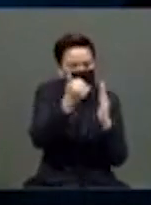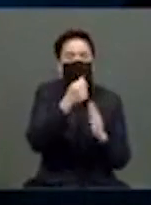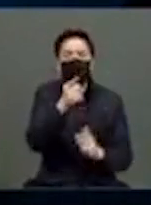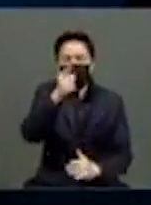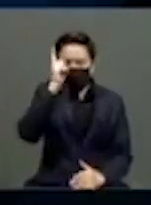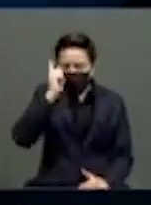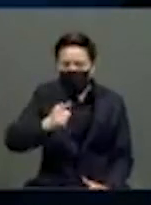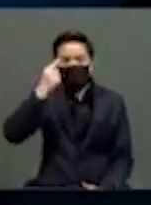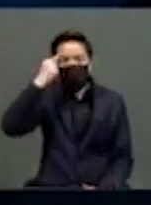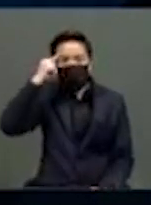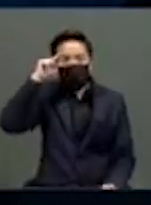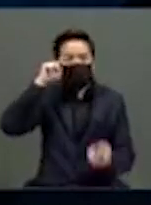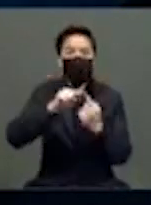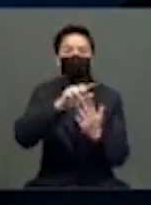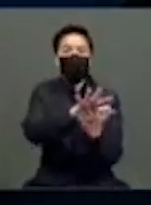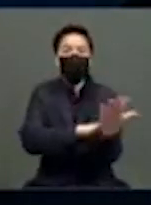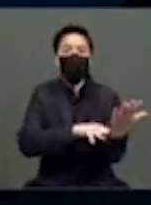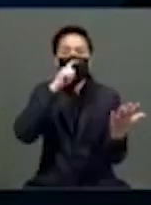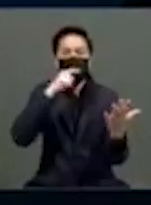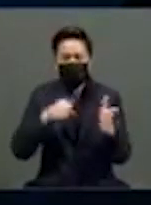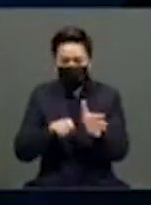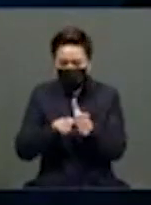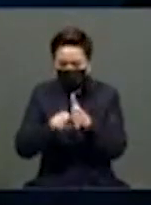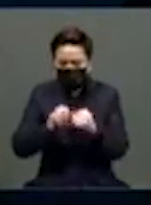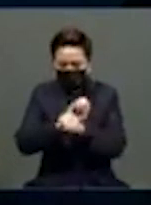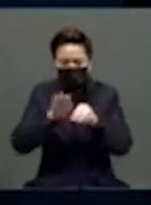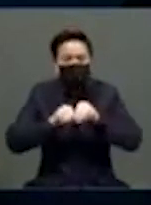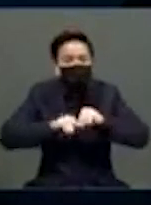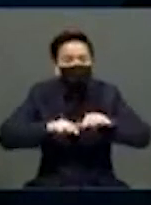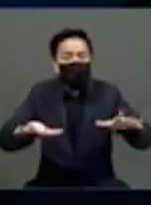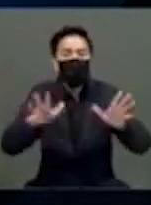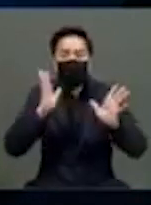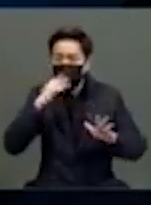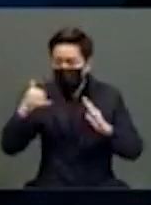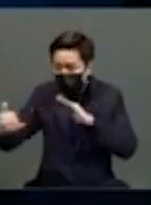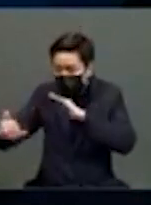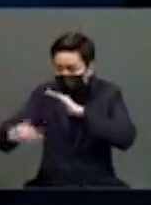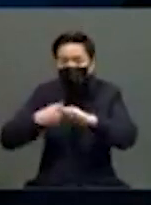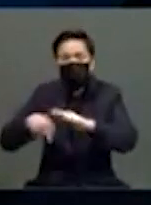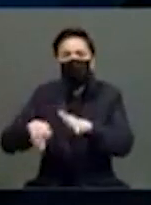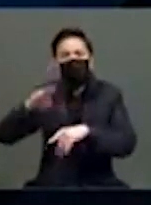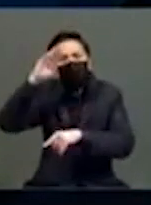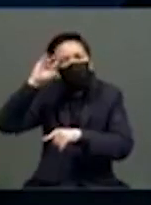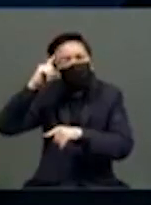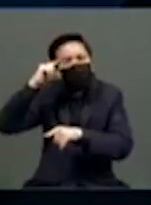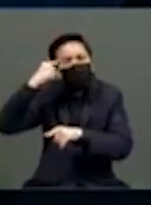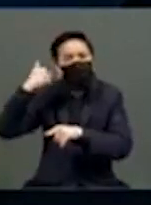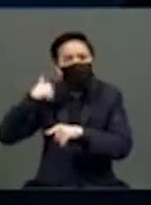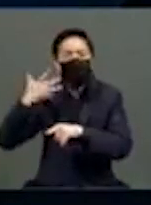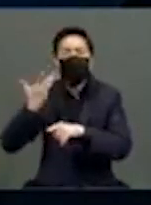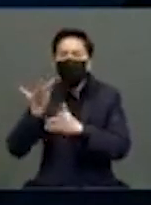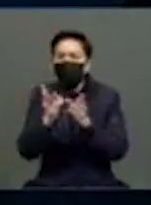เห็นแก่ประเทศชาติด้วยนะครับเพราะตอนนี้คือโรคระบาดในการที่จะพาคนเข้ามาก็คือพาหะโรคนั่นเองนะ